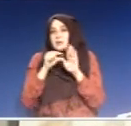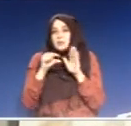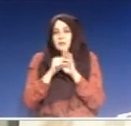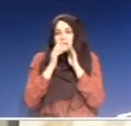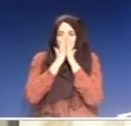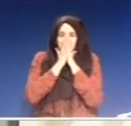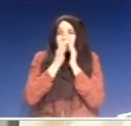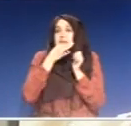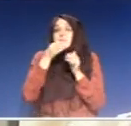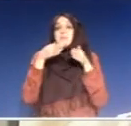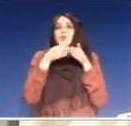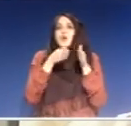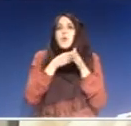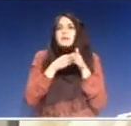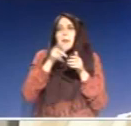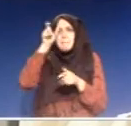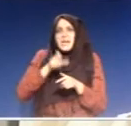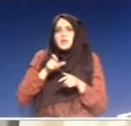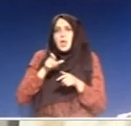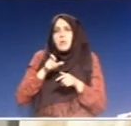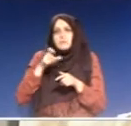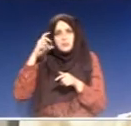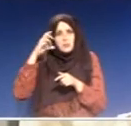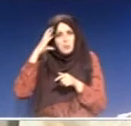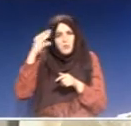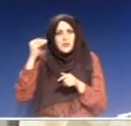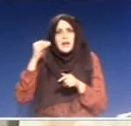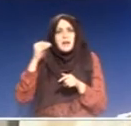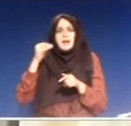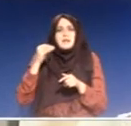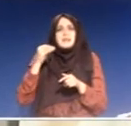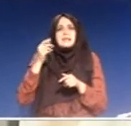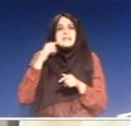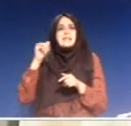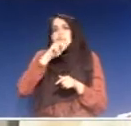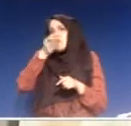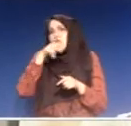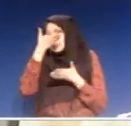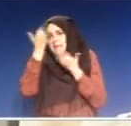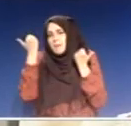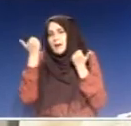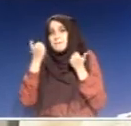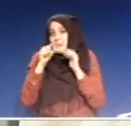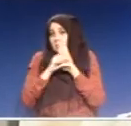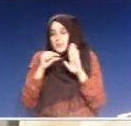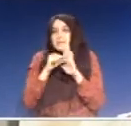كنتم لا تعلمون. هي آيات قرآنية تأخذ